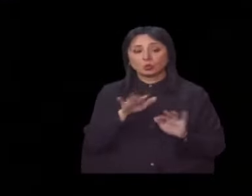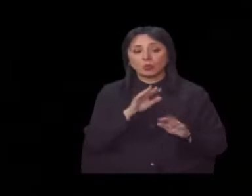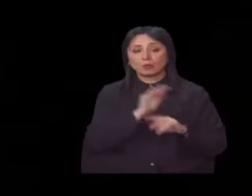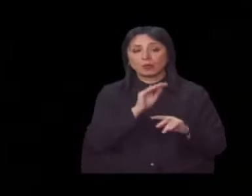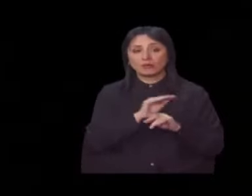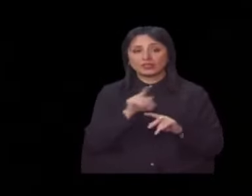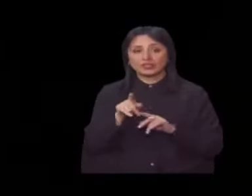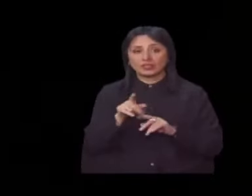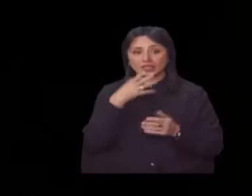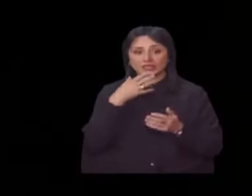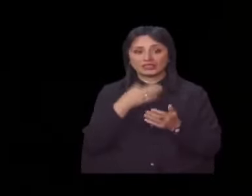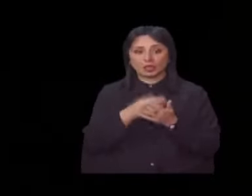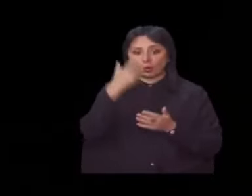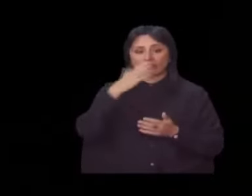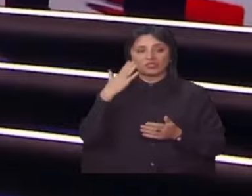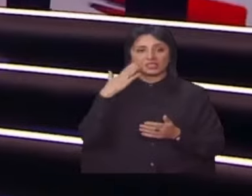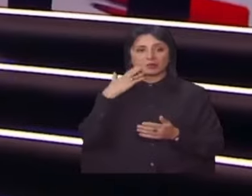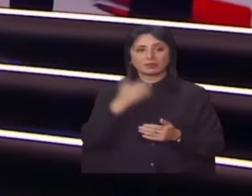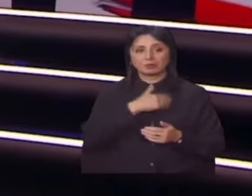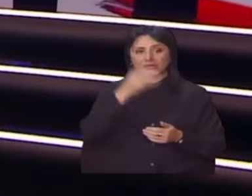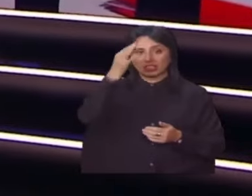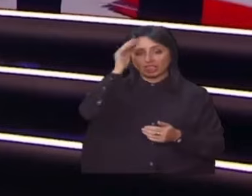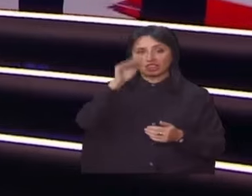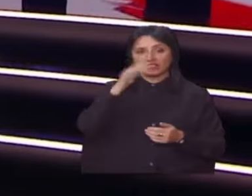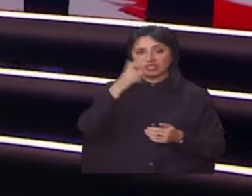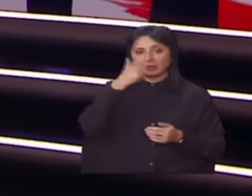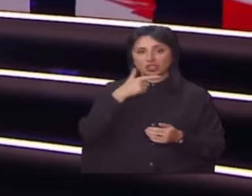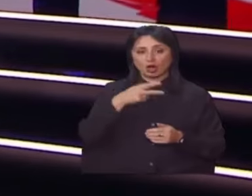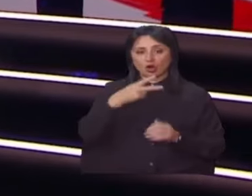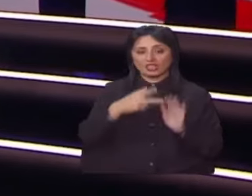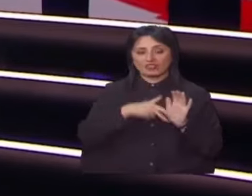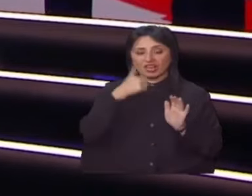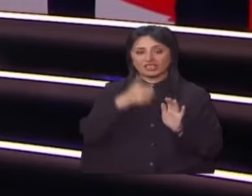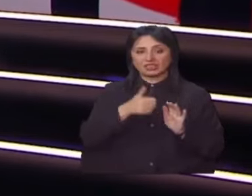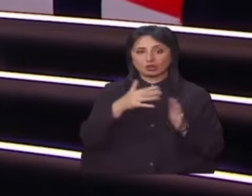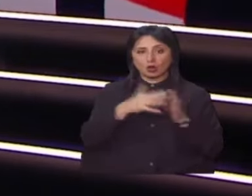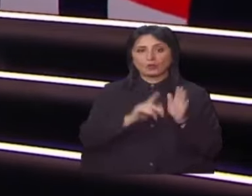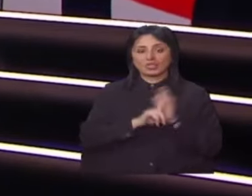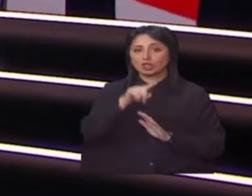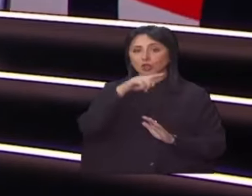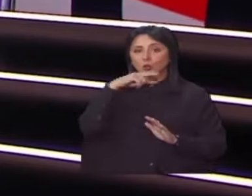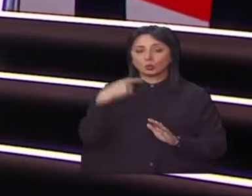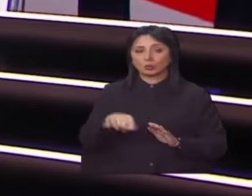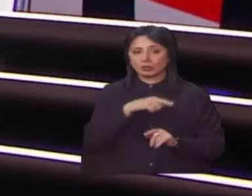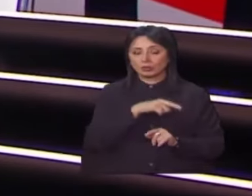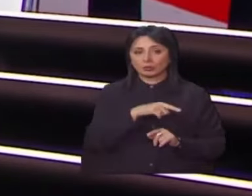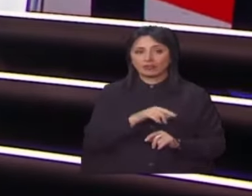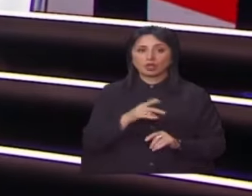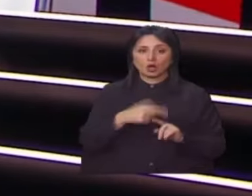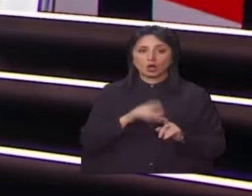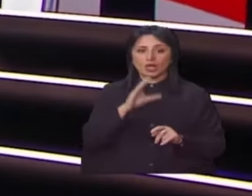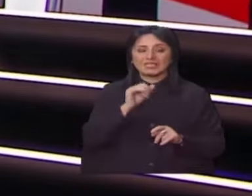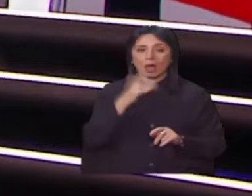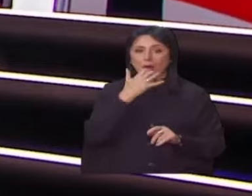ლანძღვით იმართლებს საკუთარ თავს. მაგრამ მინდა შევახსენო ბატონ გივის, რომ 2008 წლის ომი რუსეთმა დაიწყო. როგორც